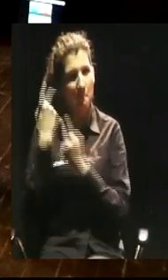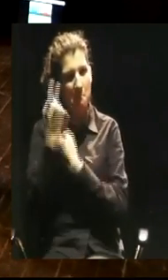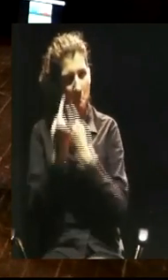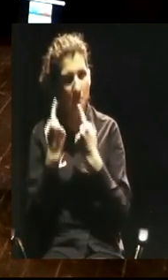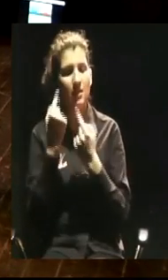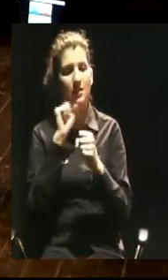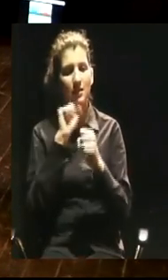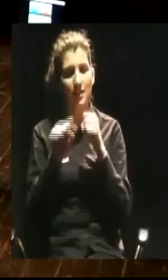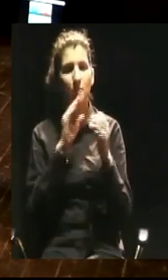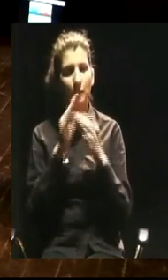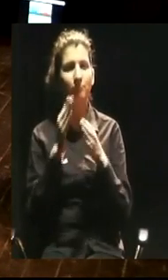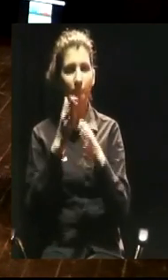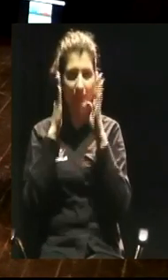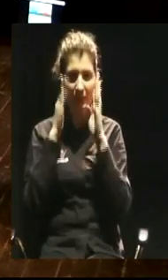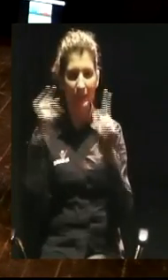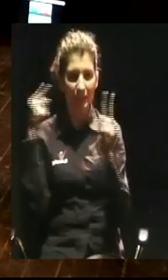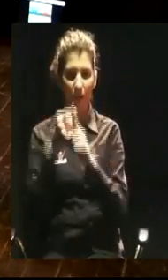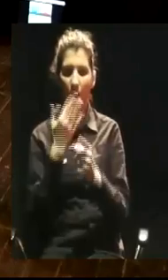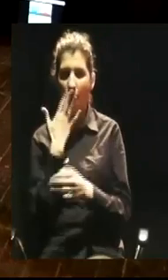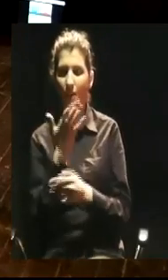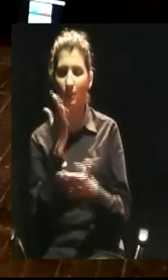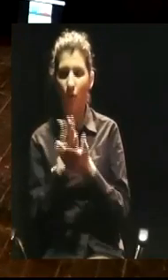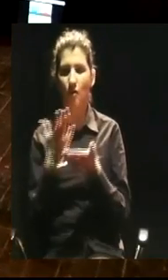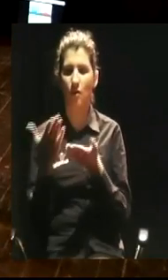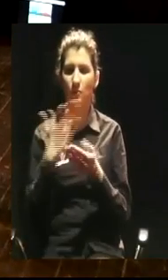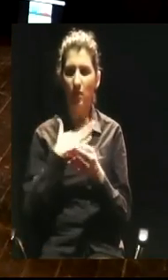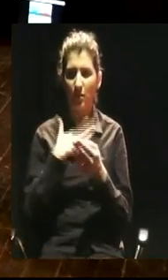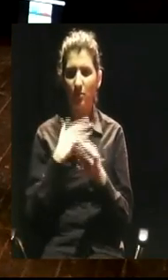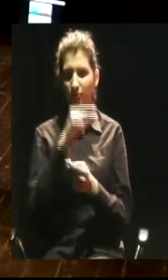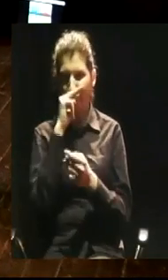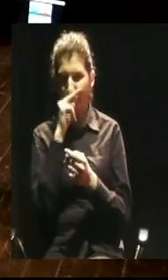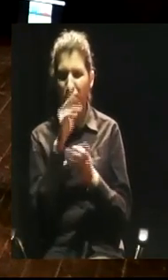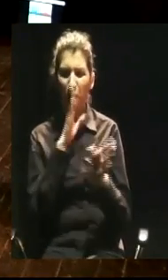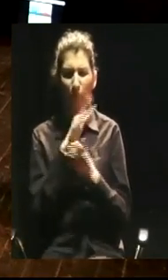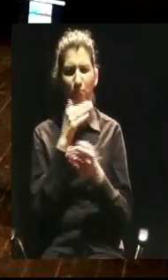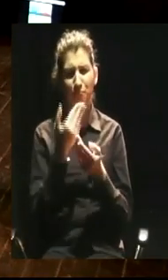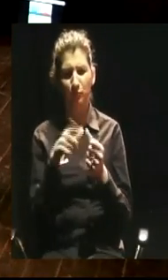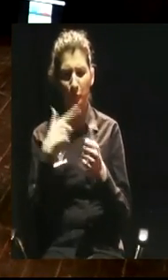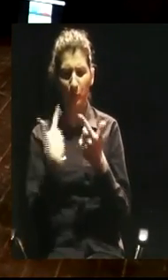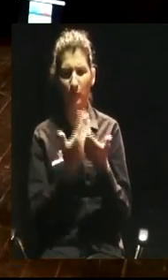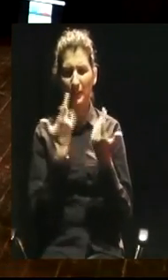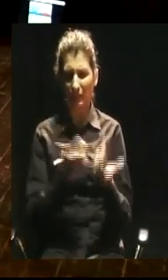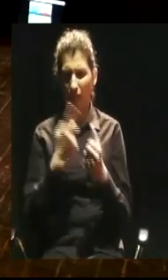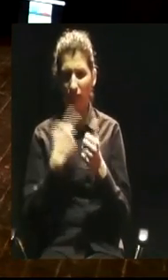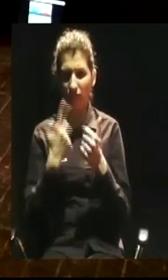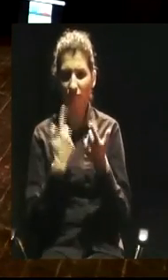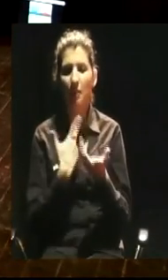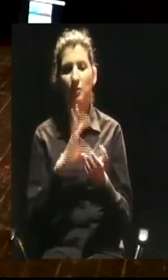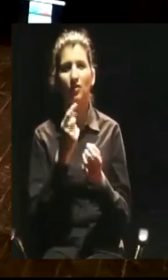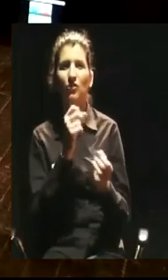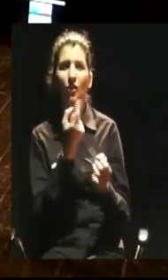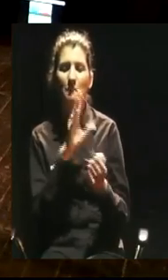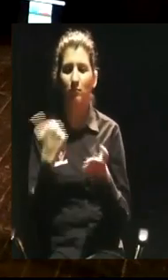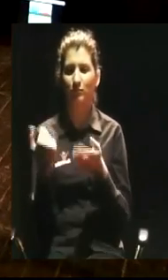takie nastawienie na posiadanie może nam w jakiś sposób utrudnić